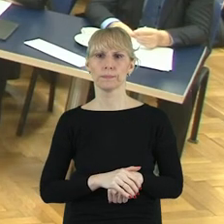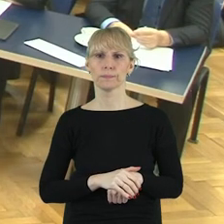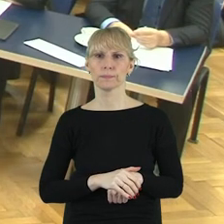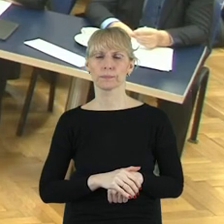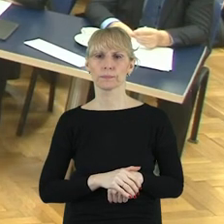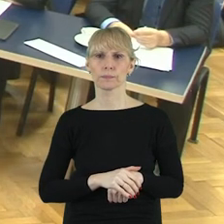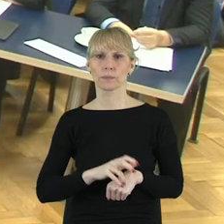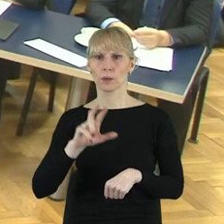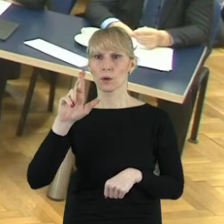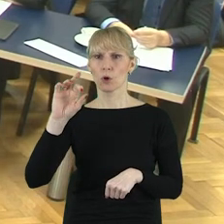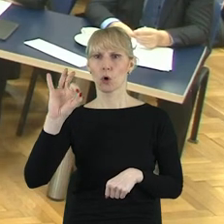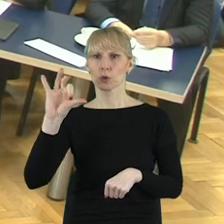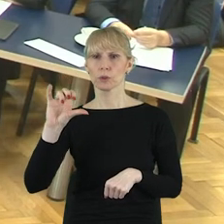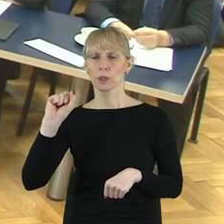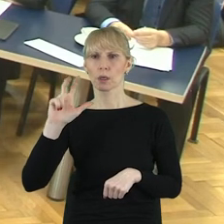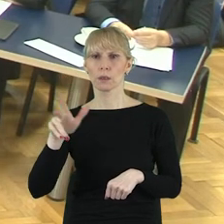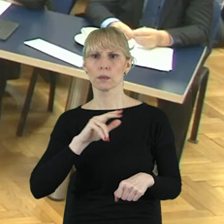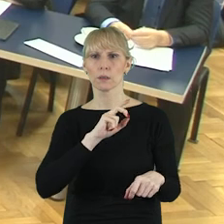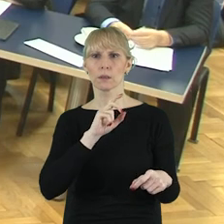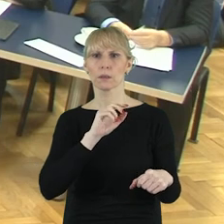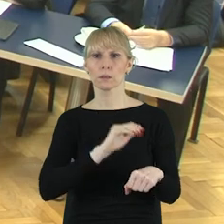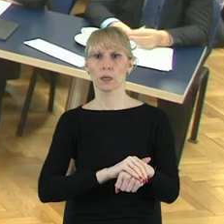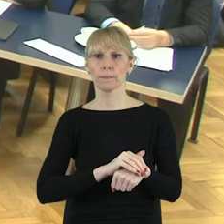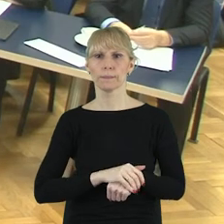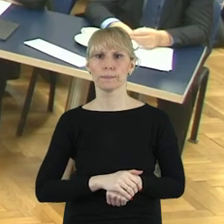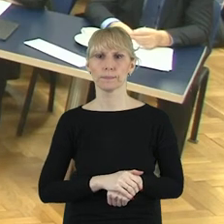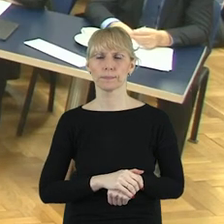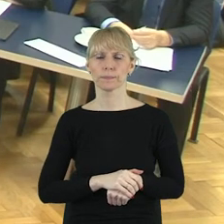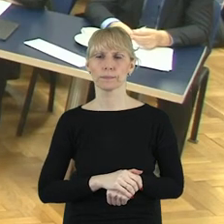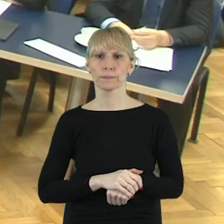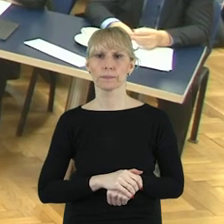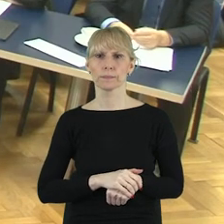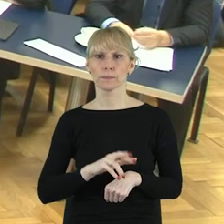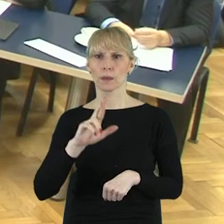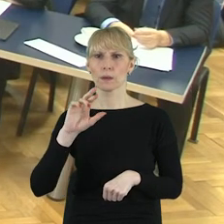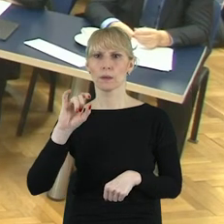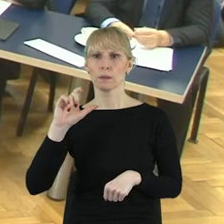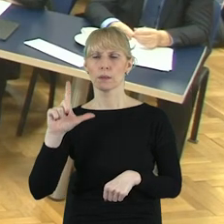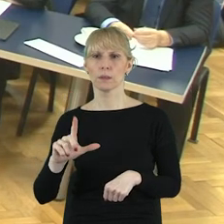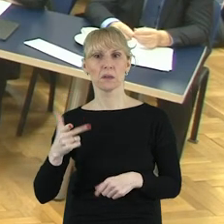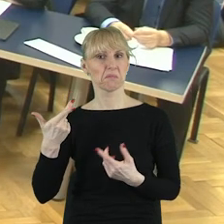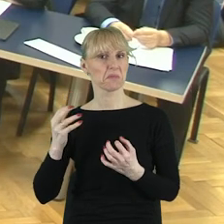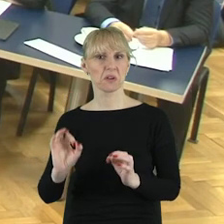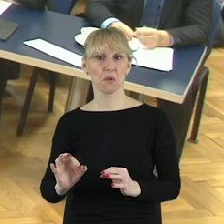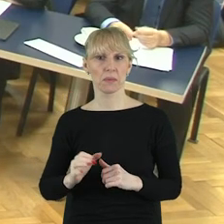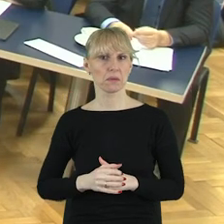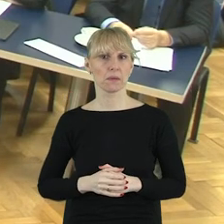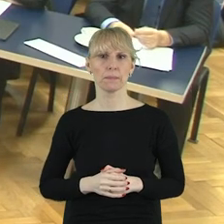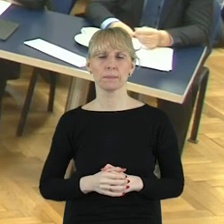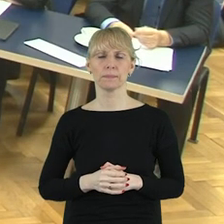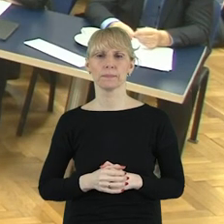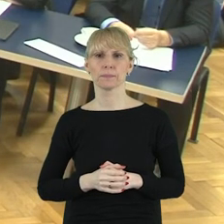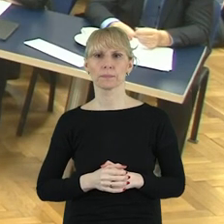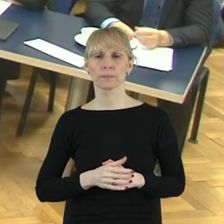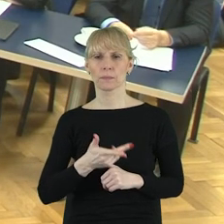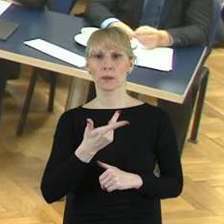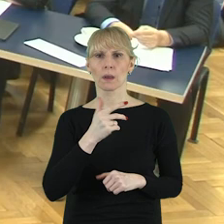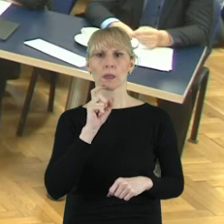Za. Pani radna Dorota Ryl, nieobecna. Pani radna Katarzyna Sadowska. Przeciw. Pani radna Marlena